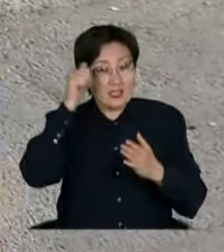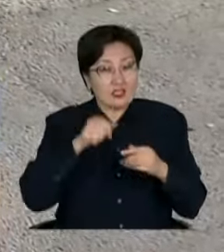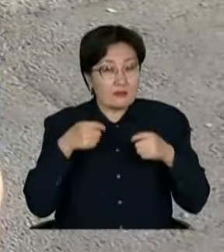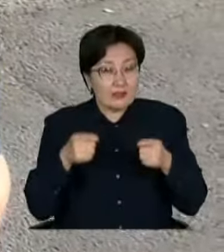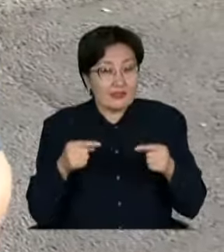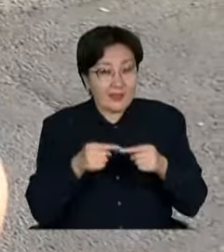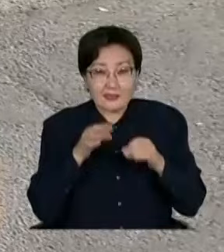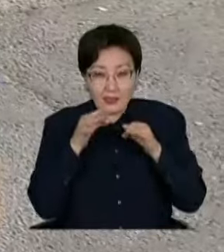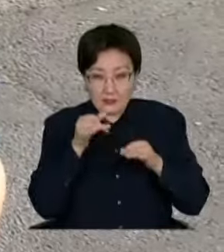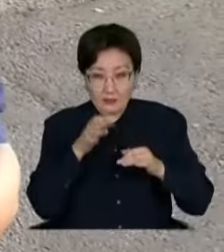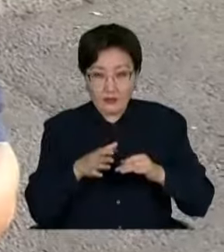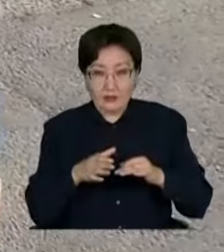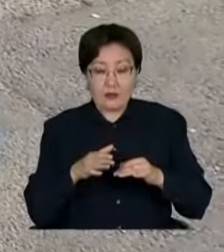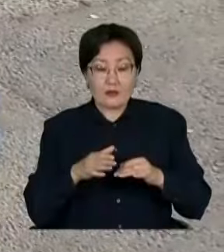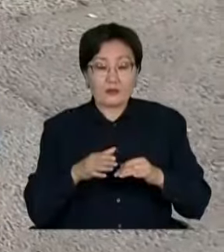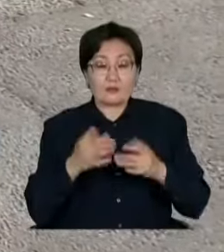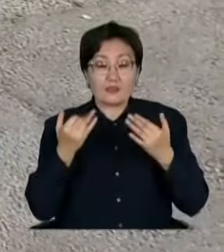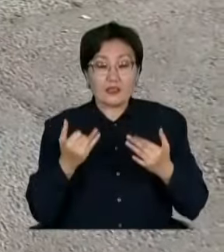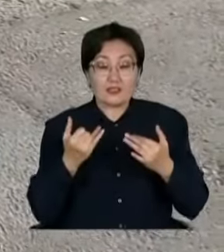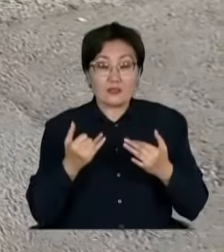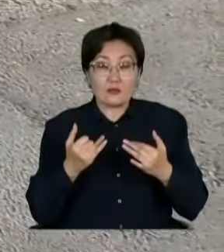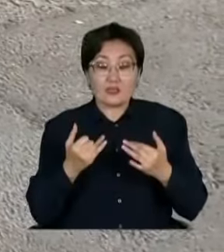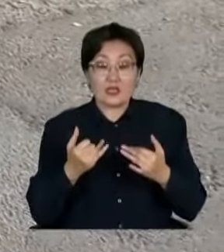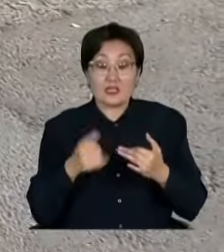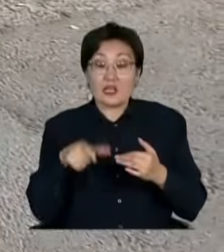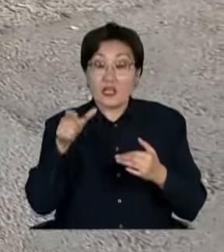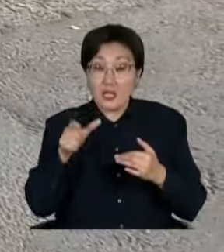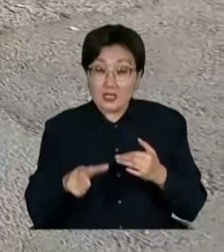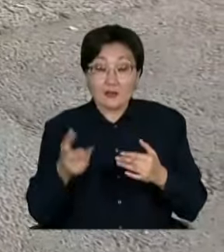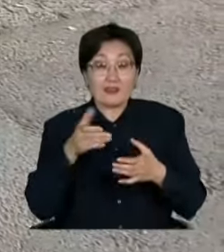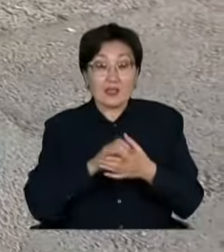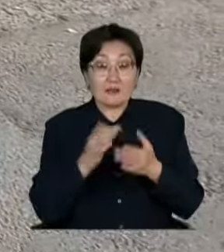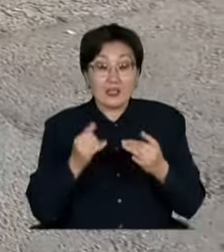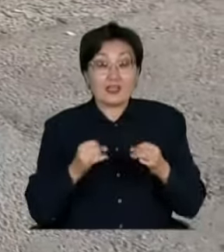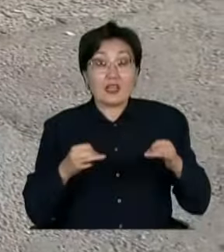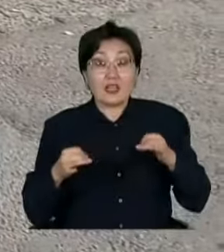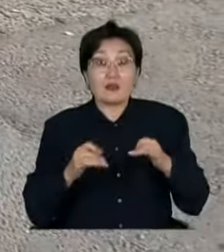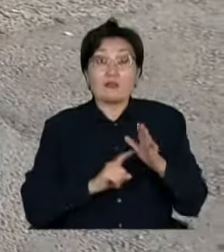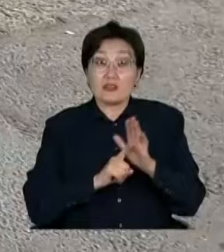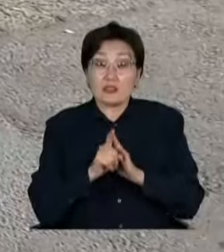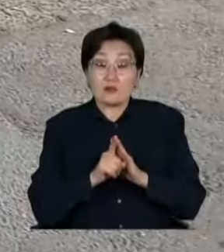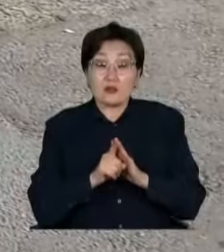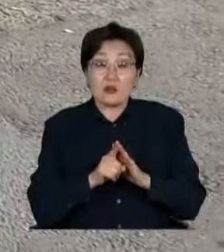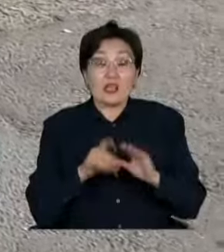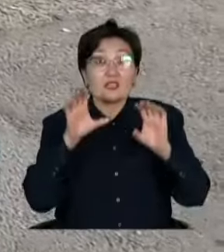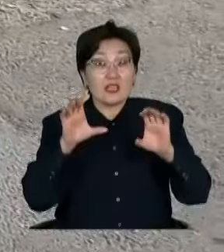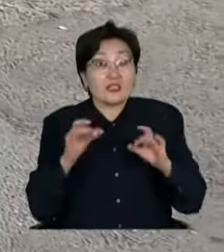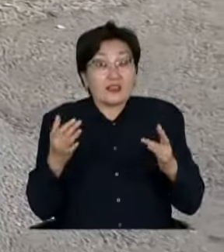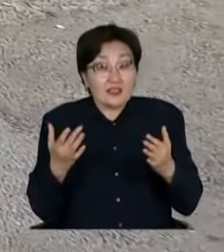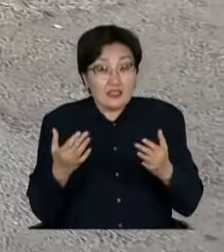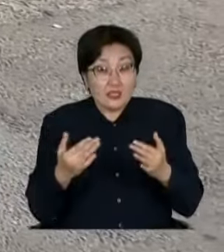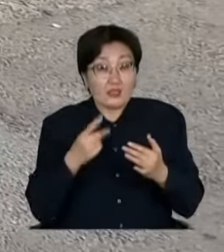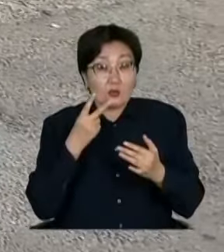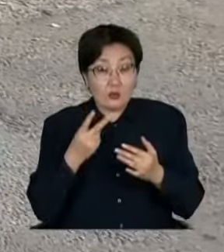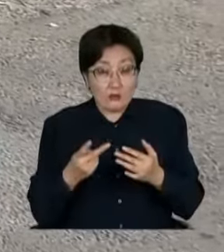ойлаймын. Бұл құжатпен танысып енді бастаймыз. Әреме көтереміз, заңдылығын көреміз, содан кейін